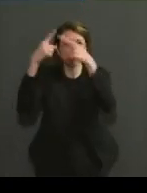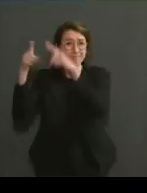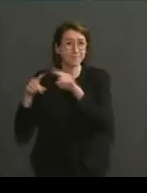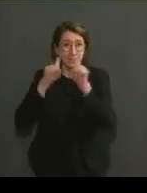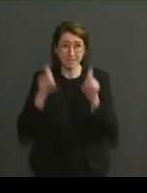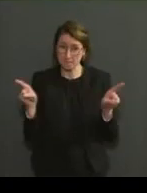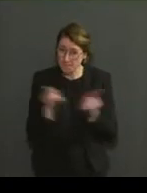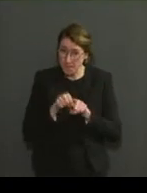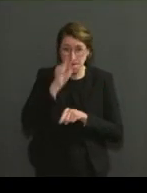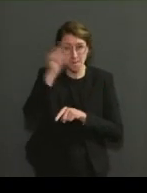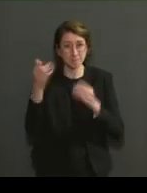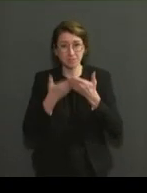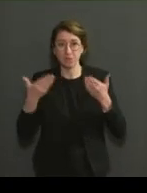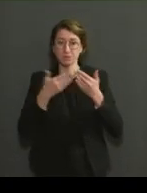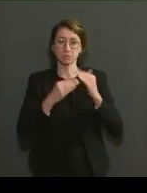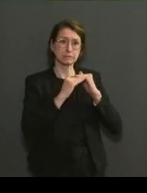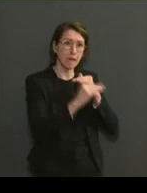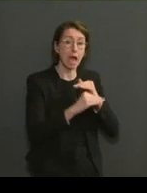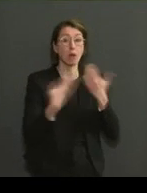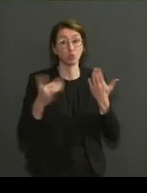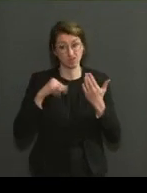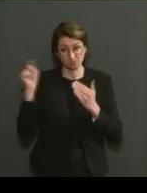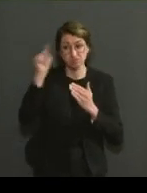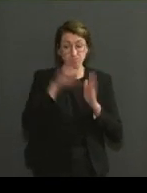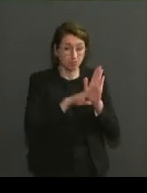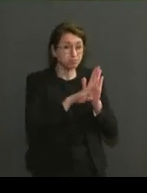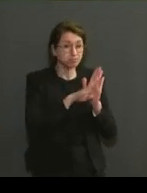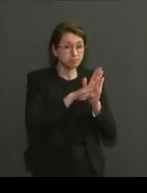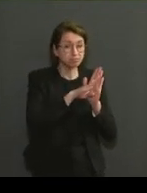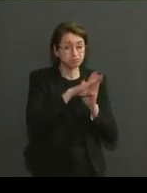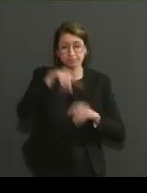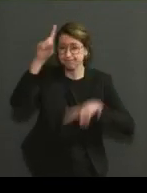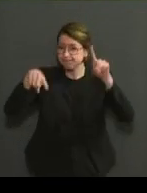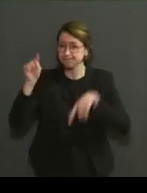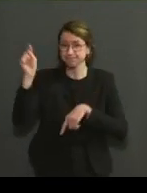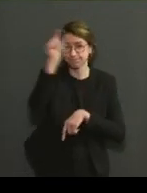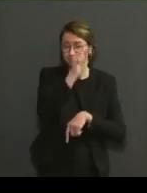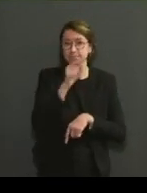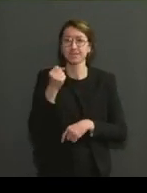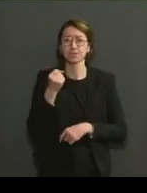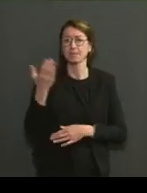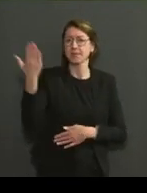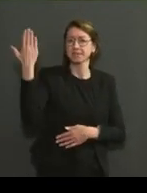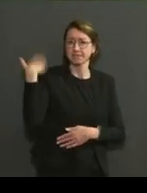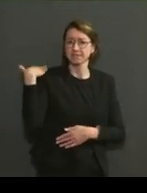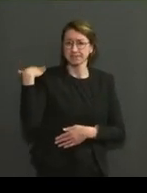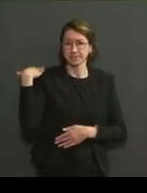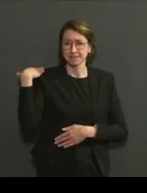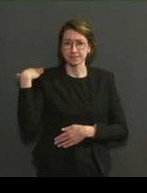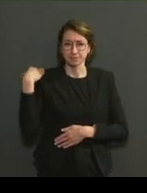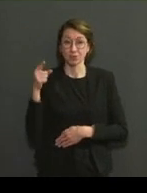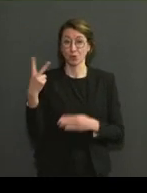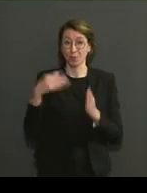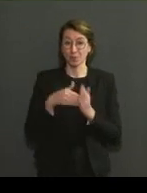En moyenne, la semaine dernière, comme vous le voyez sur la diapositive, il y a eu 2154 nouveaux cas par